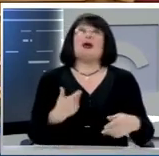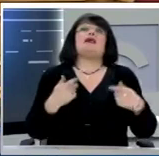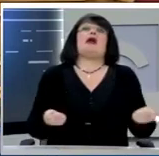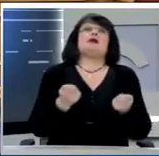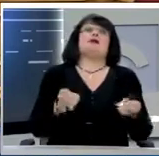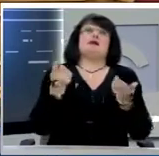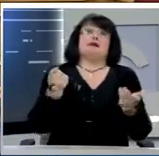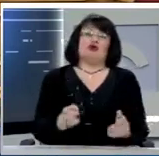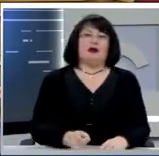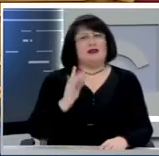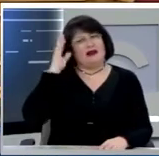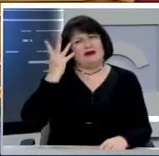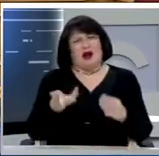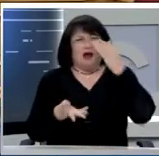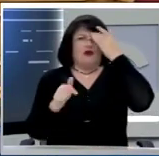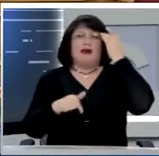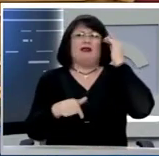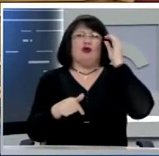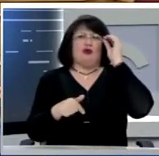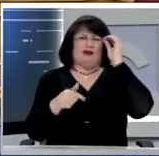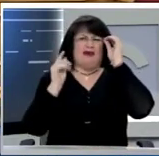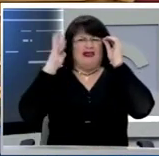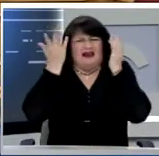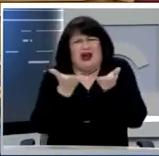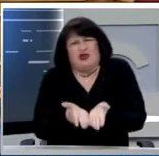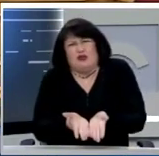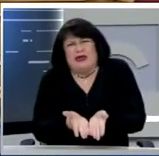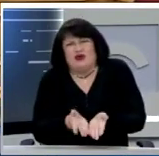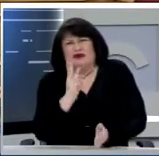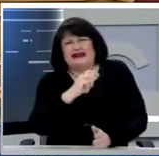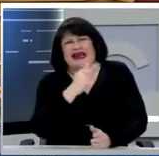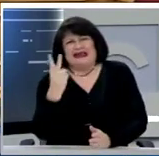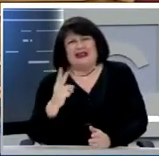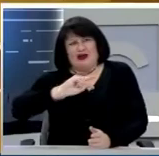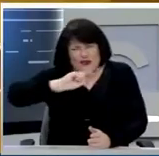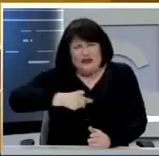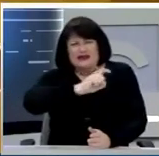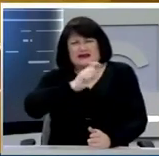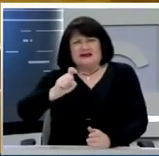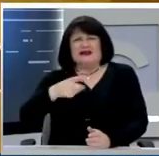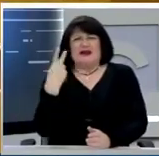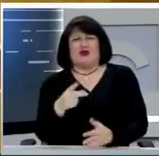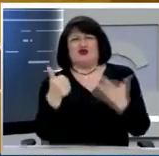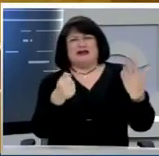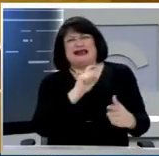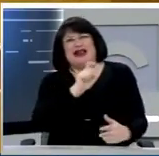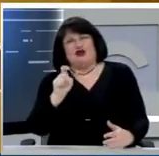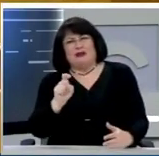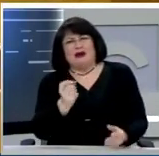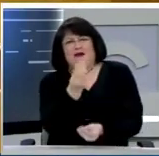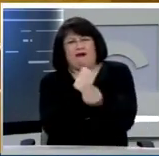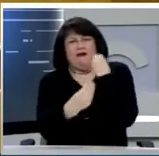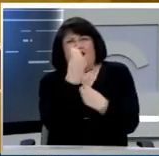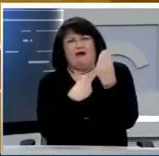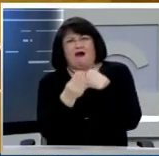Εδώ δεν θα τρελαθούμε. Λοιπόν, παρακαλώ. Εδώ δεν φαγωθήκανε 32 δις 260 εκατομμύρια ευρώ